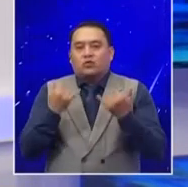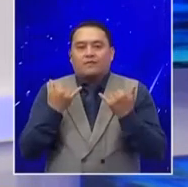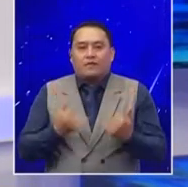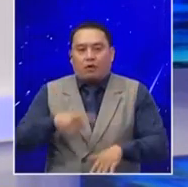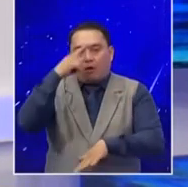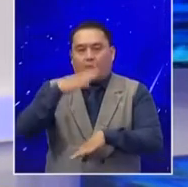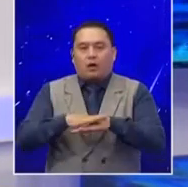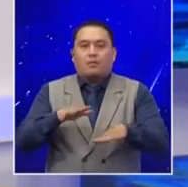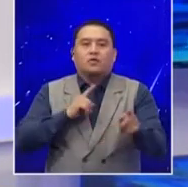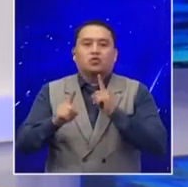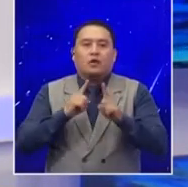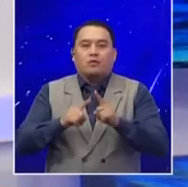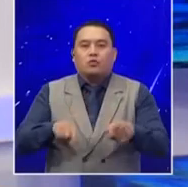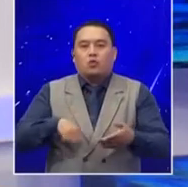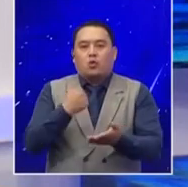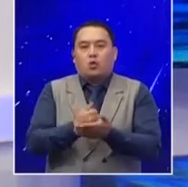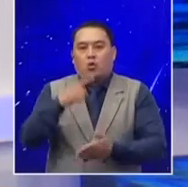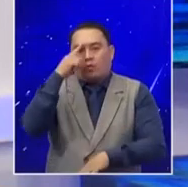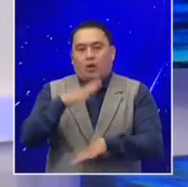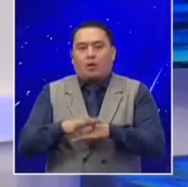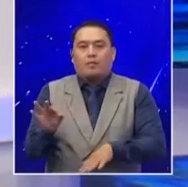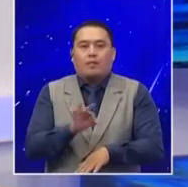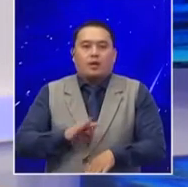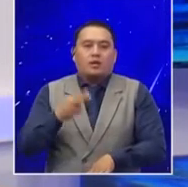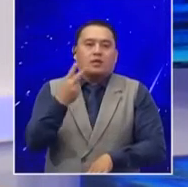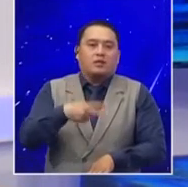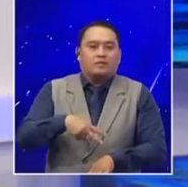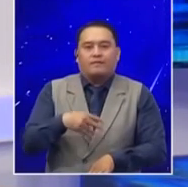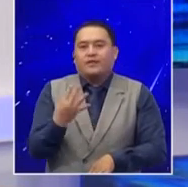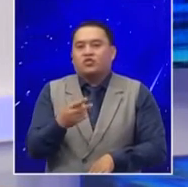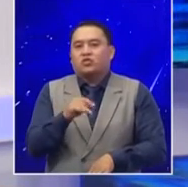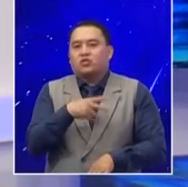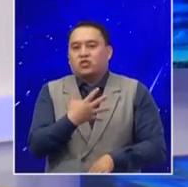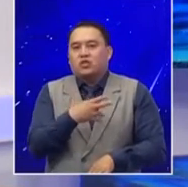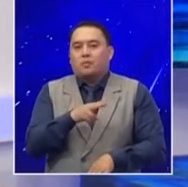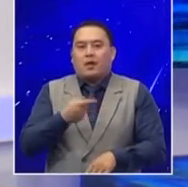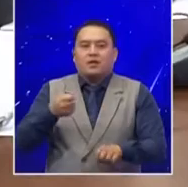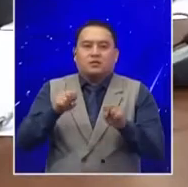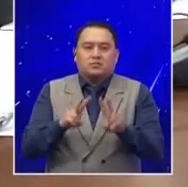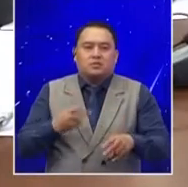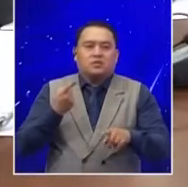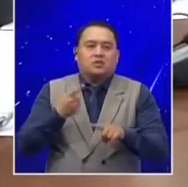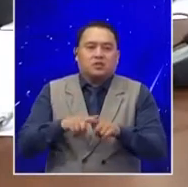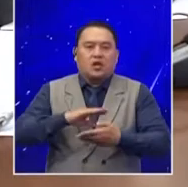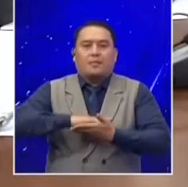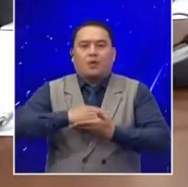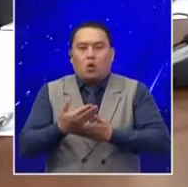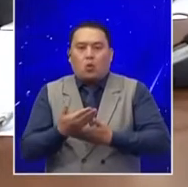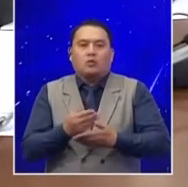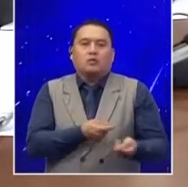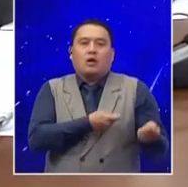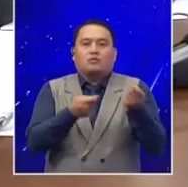аппаратном совещании под руководством акима области Аманды Кабаталова. 24,5 тысячи единиц